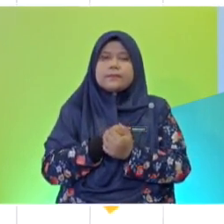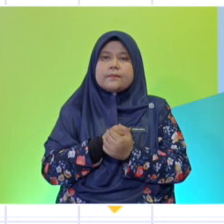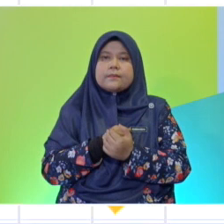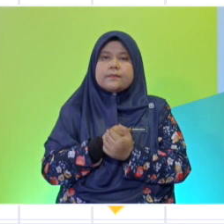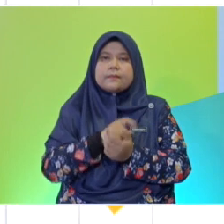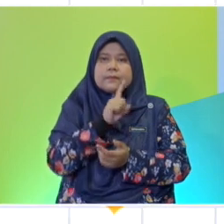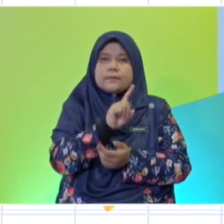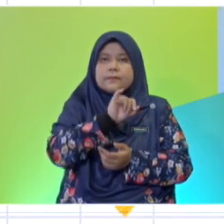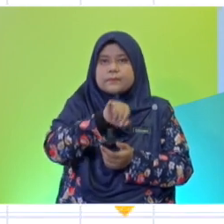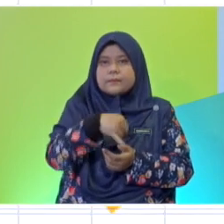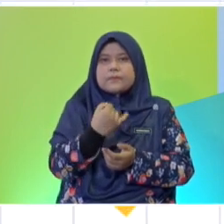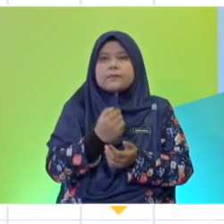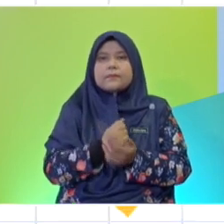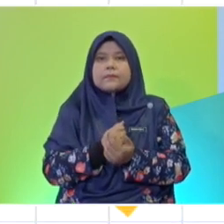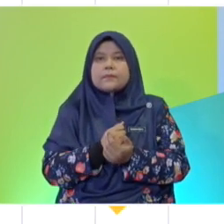636